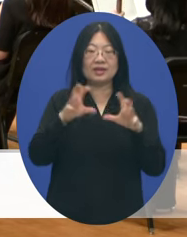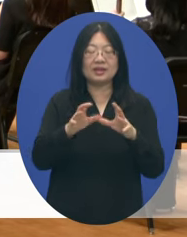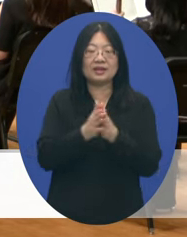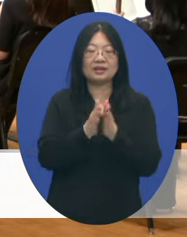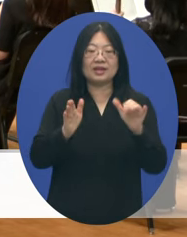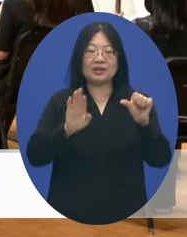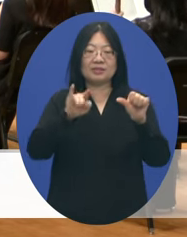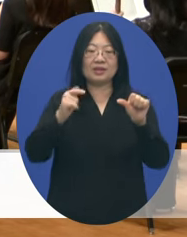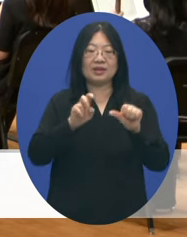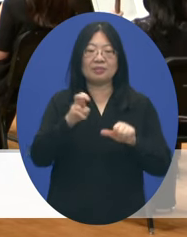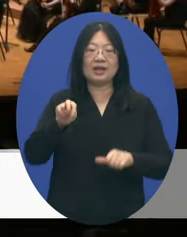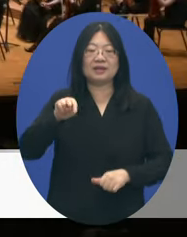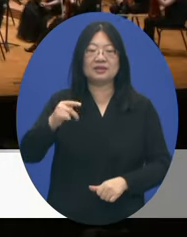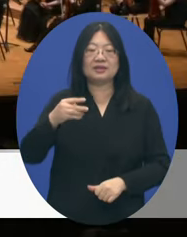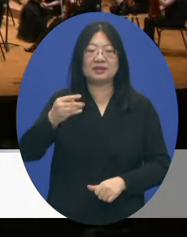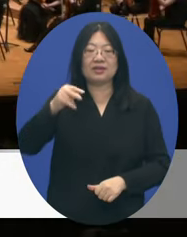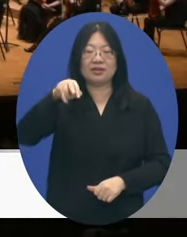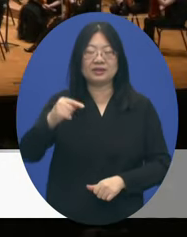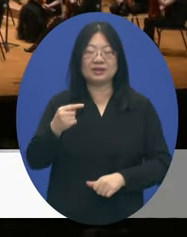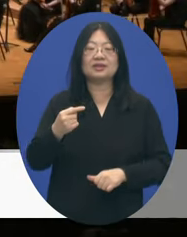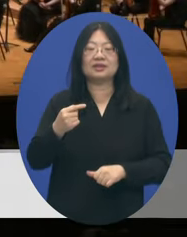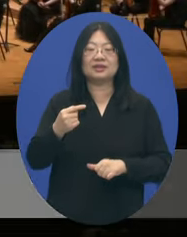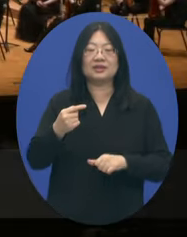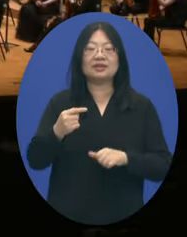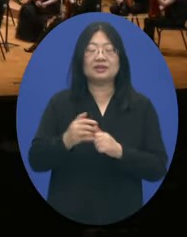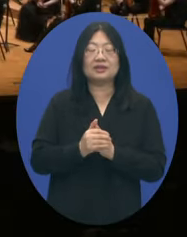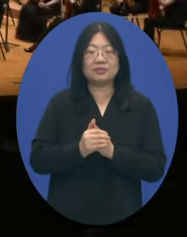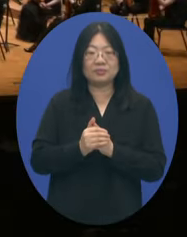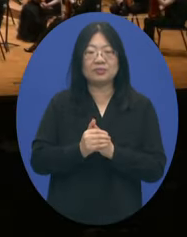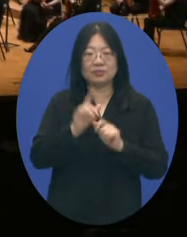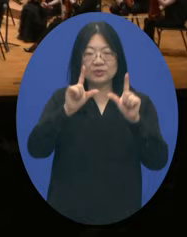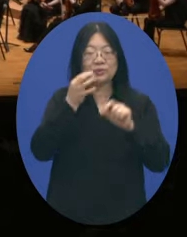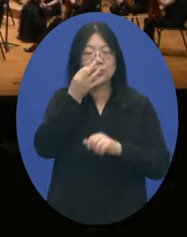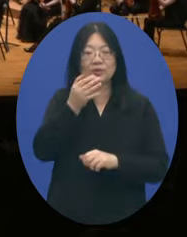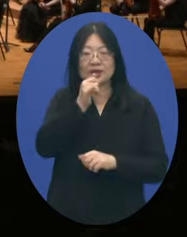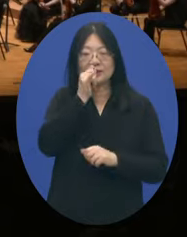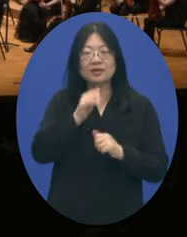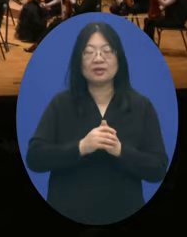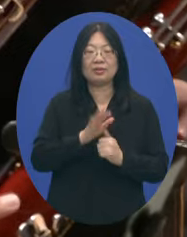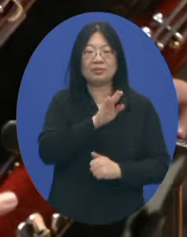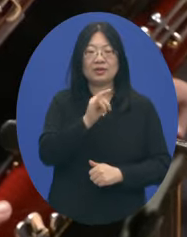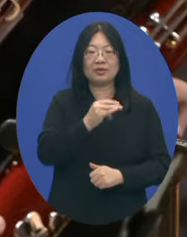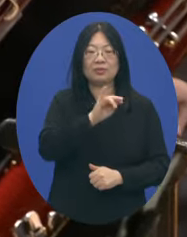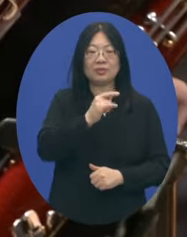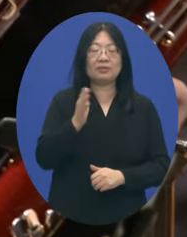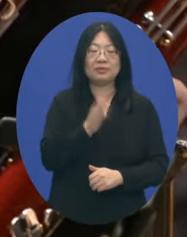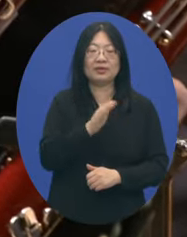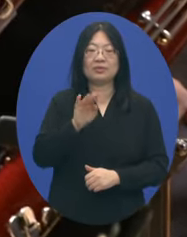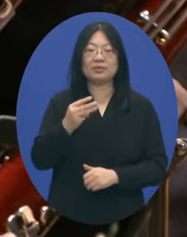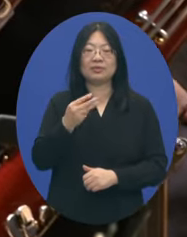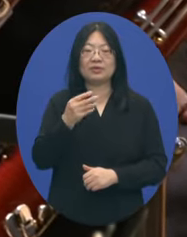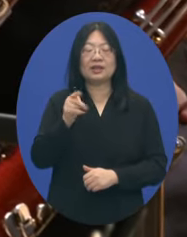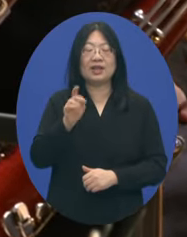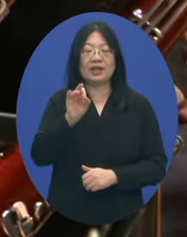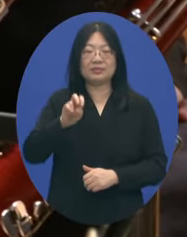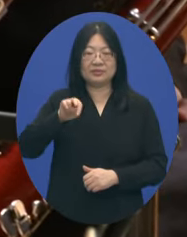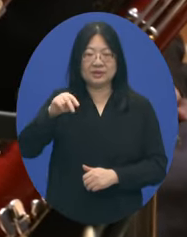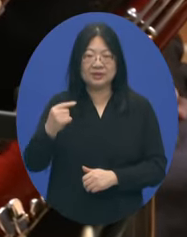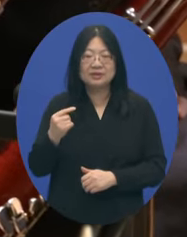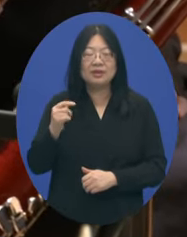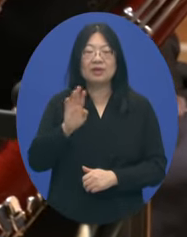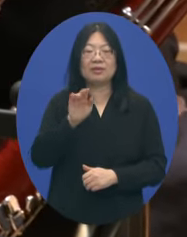시작으로 총 5번의 마스터즈 시리즈를 선보일 계획. 첫 정기 연주회는 베토벤부터 브람스와 리스트,